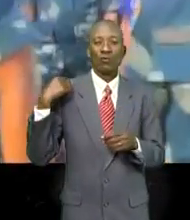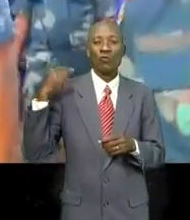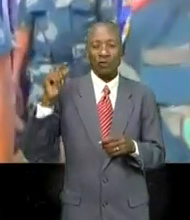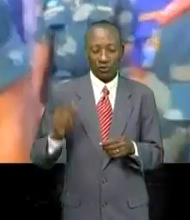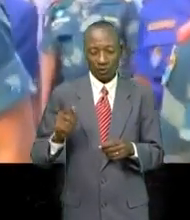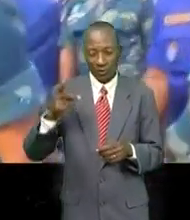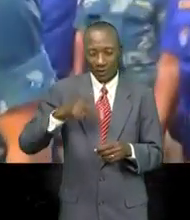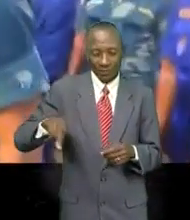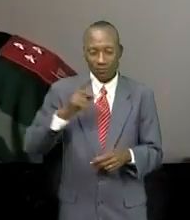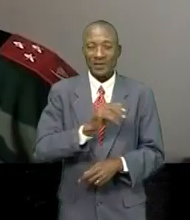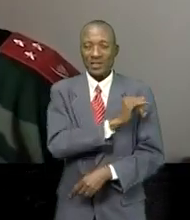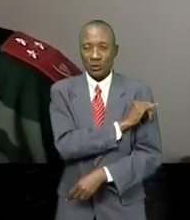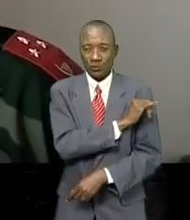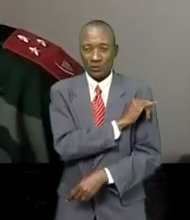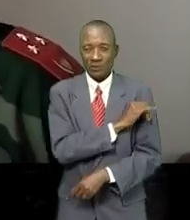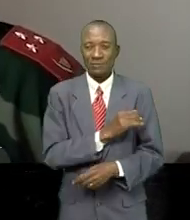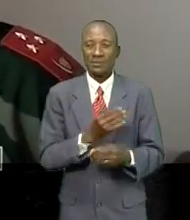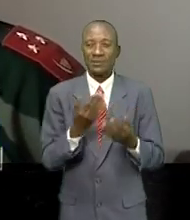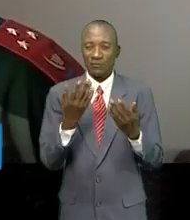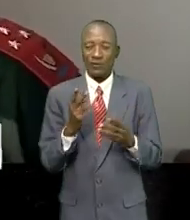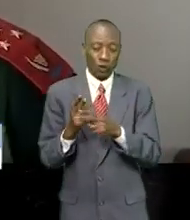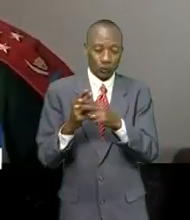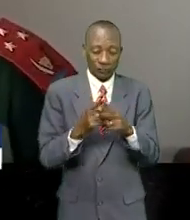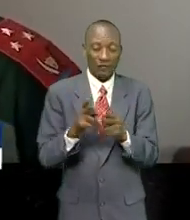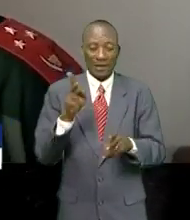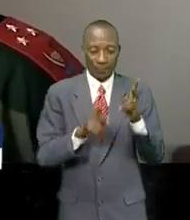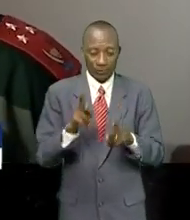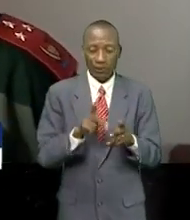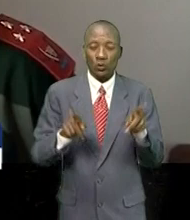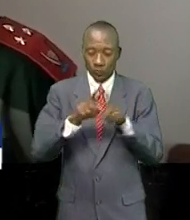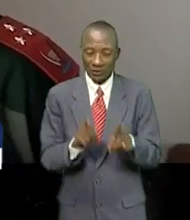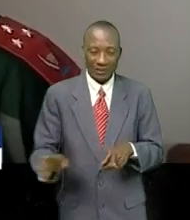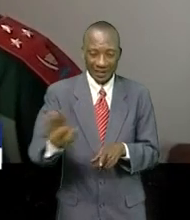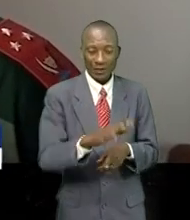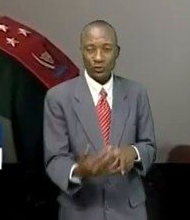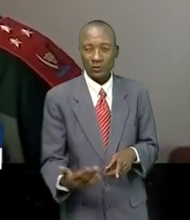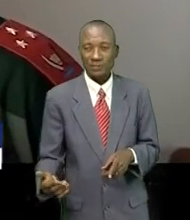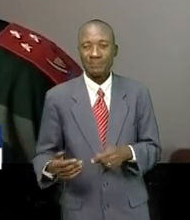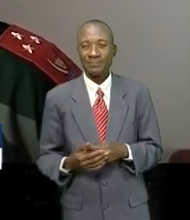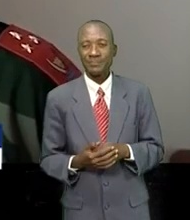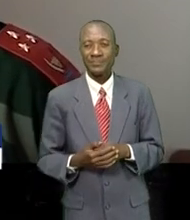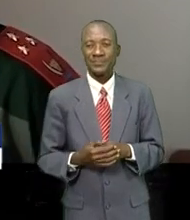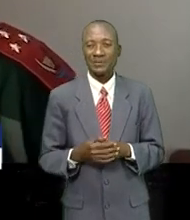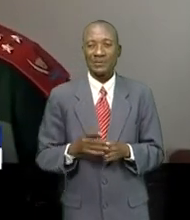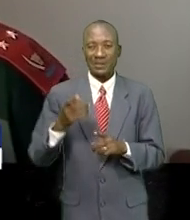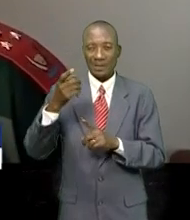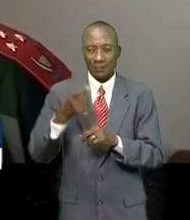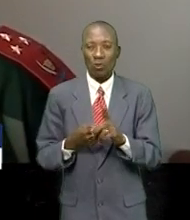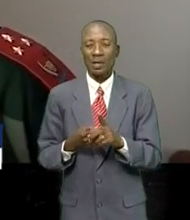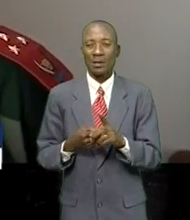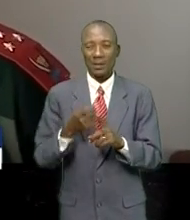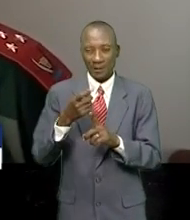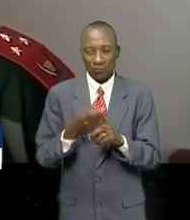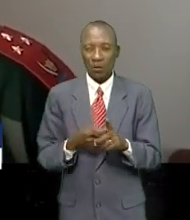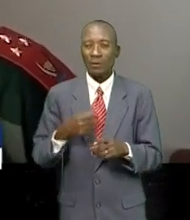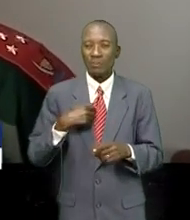de personnes et de leurs biens. Ne pensez pas que je vais partir dans un mois si vous n'avez pas arrêté. Je serai là. Et